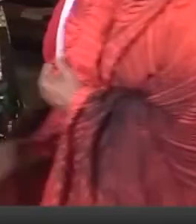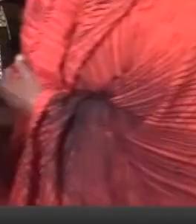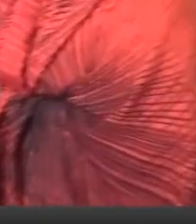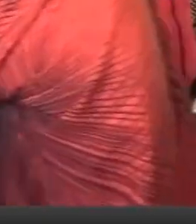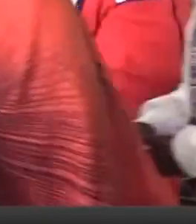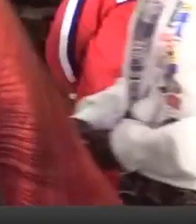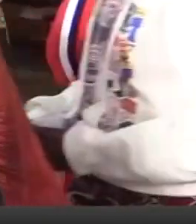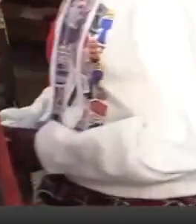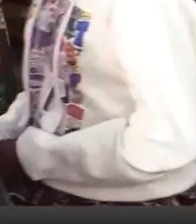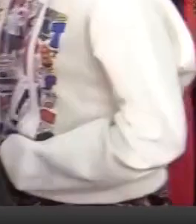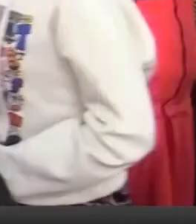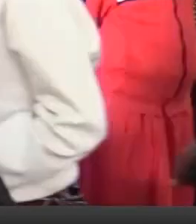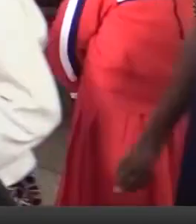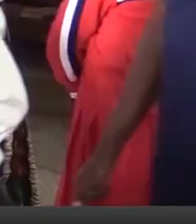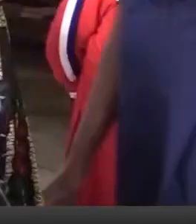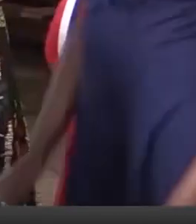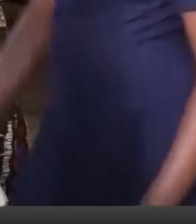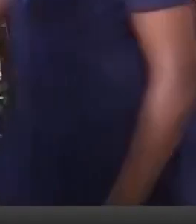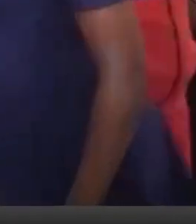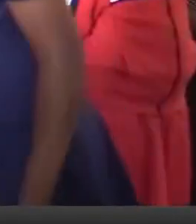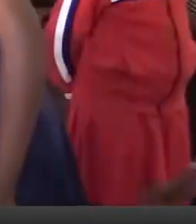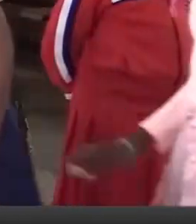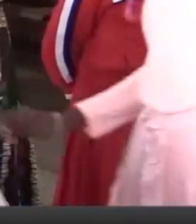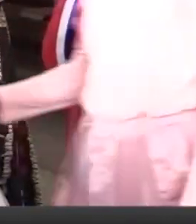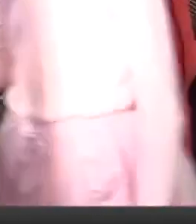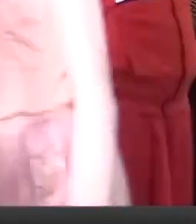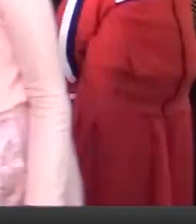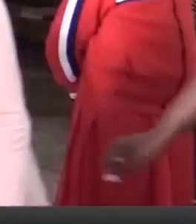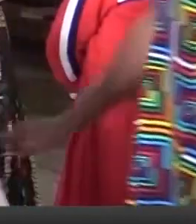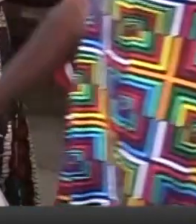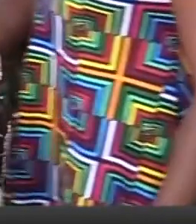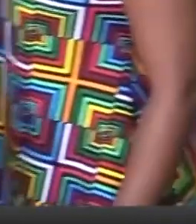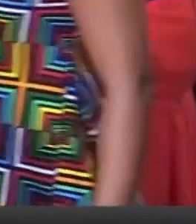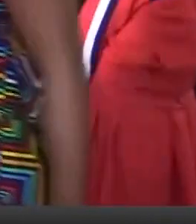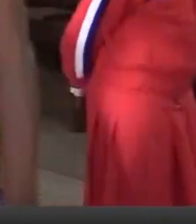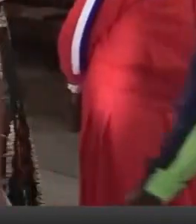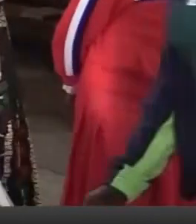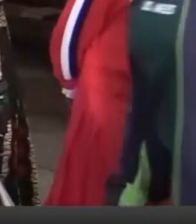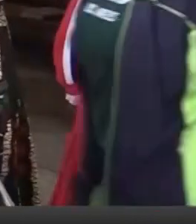Kanisa nawaletea habari nema